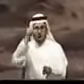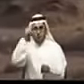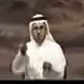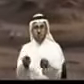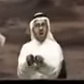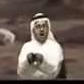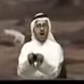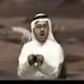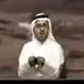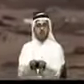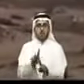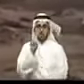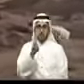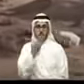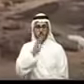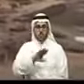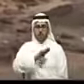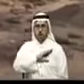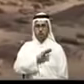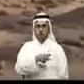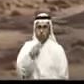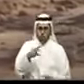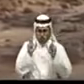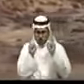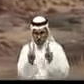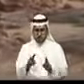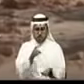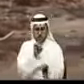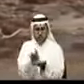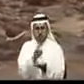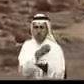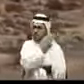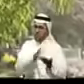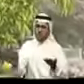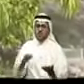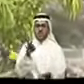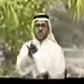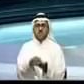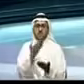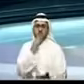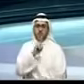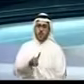من الأسلحة والذخيرة المتنوعة وأجهزة الاتصالات.